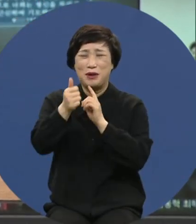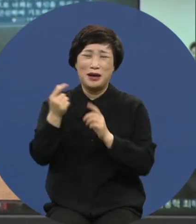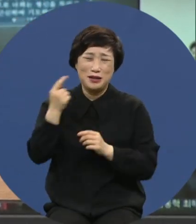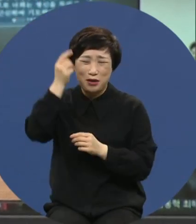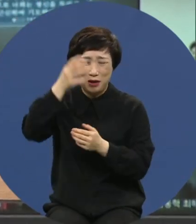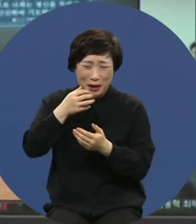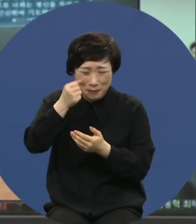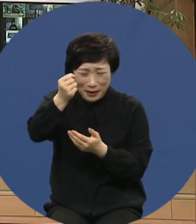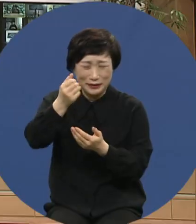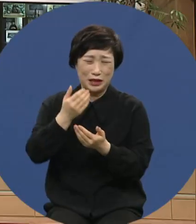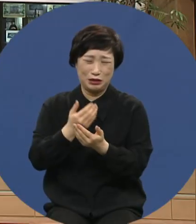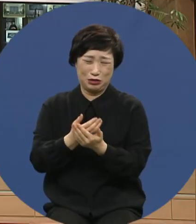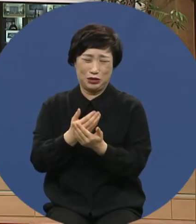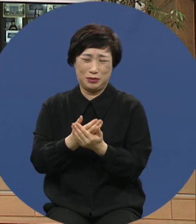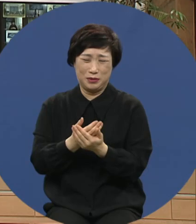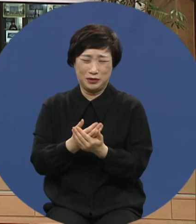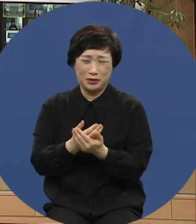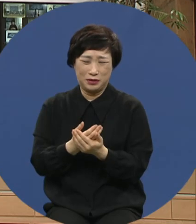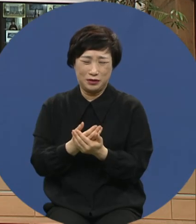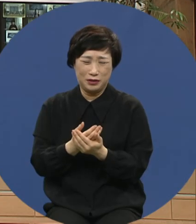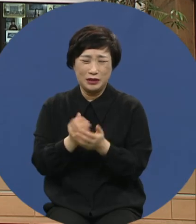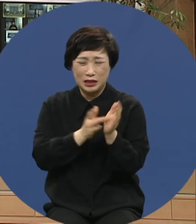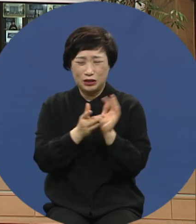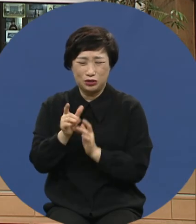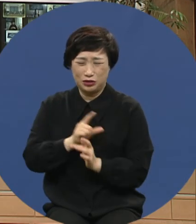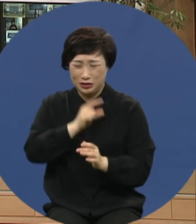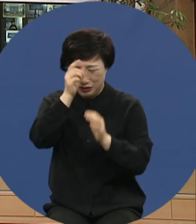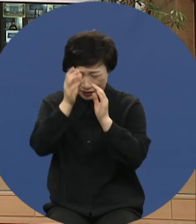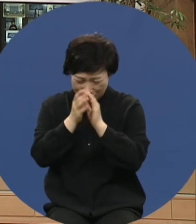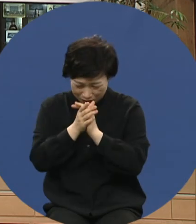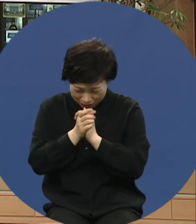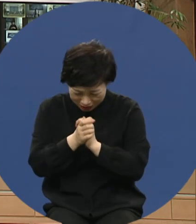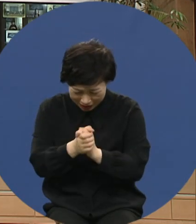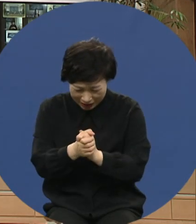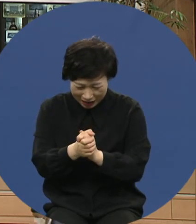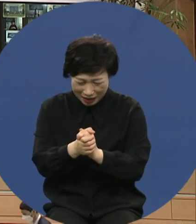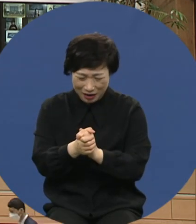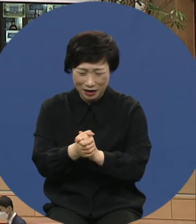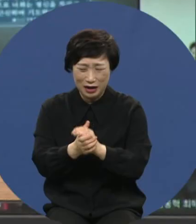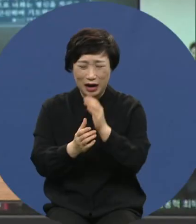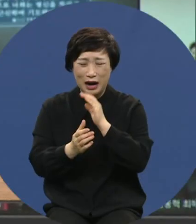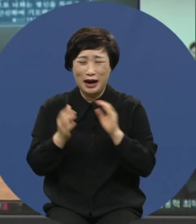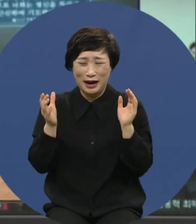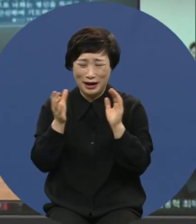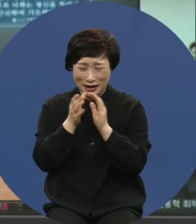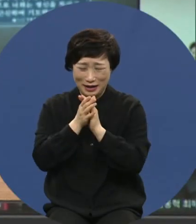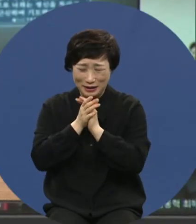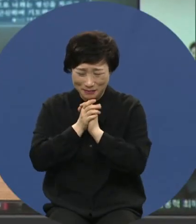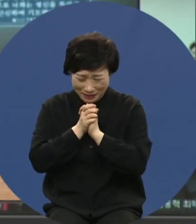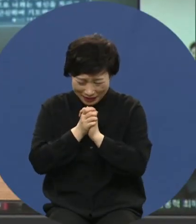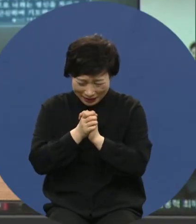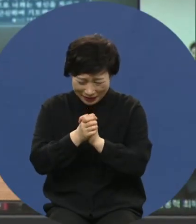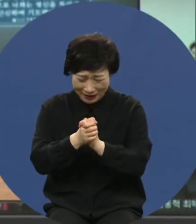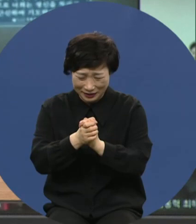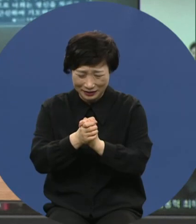주님만 영광을 받으시옵소서. 예수님 이름으로 기도드리옵나이다.